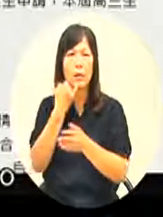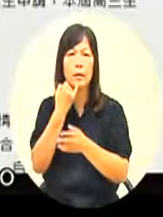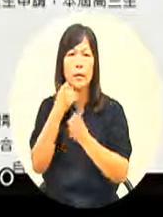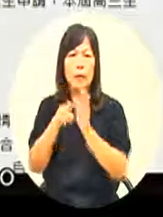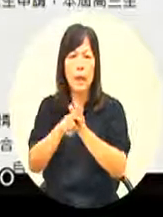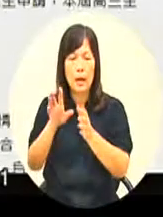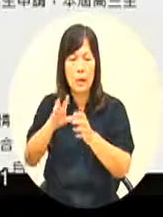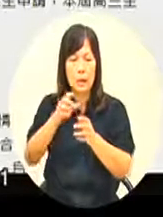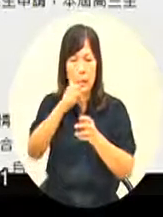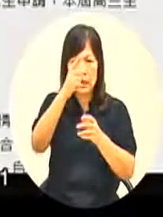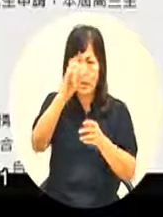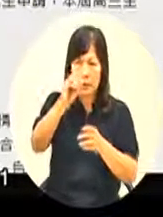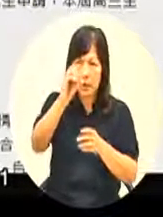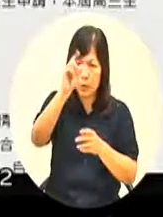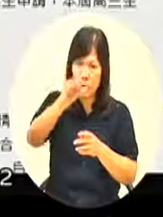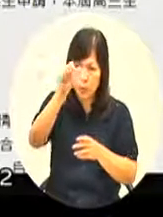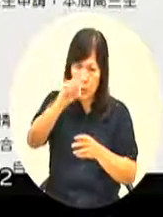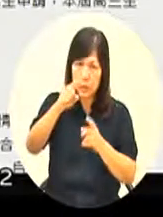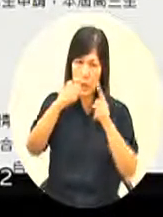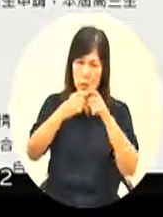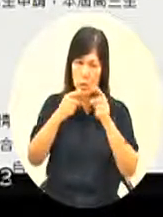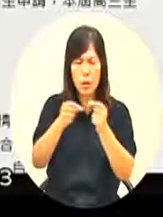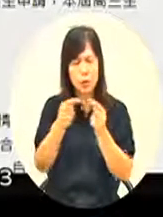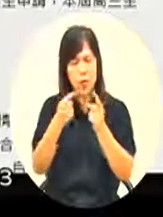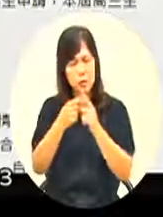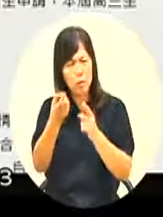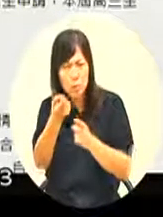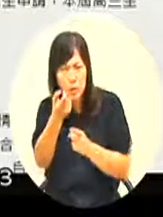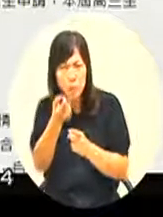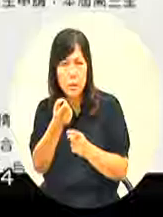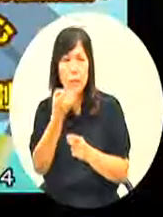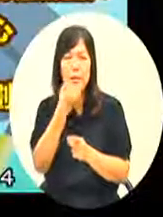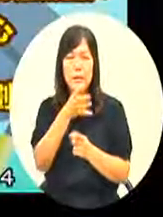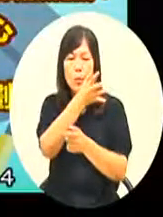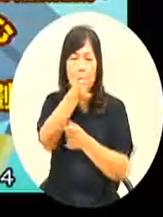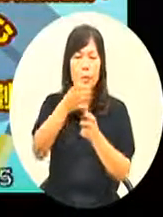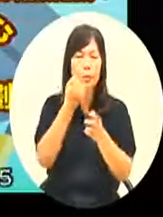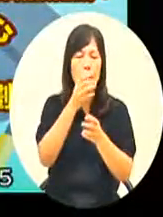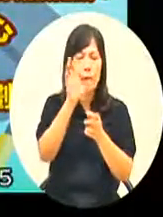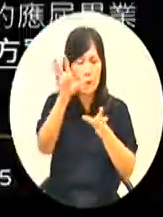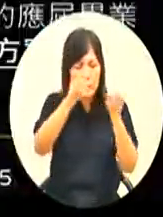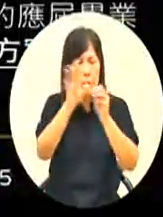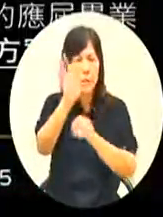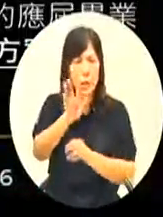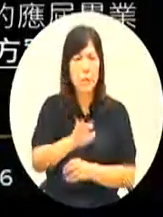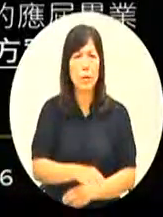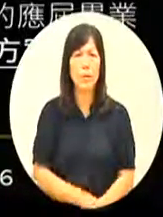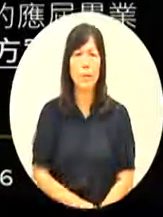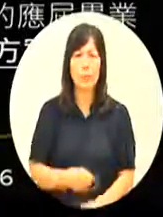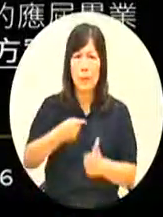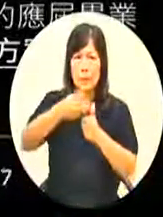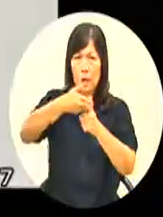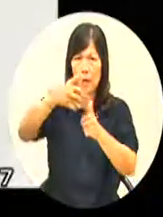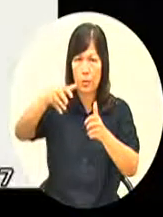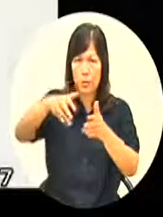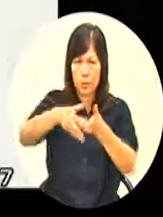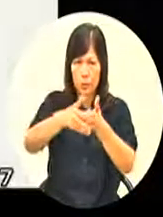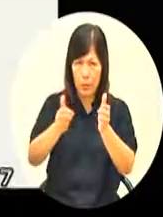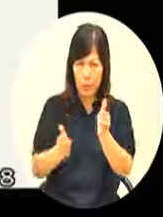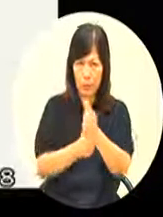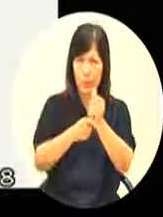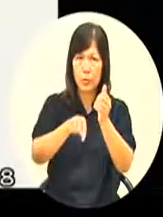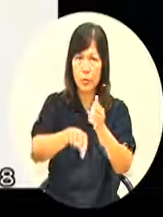那15000人感觉起来好像不是那么多，那我去查一下资料，这是教育部